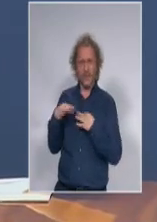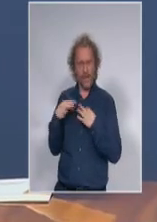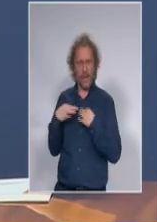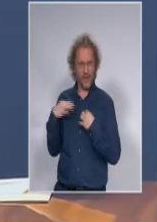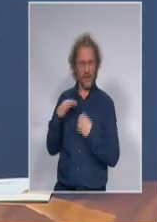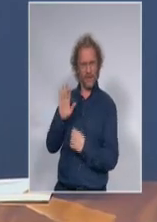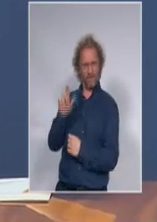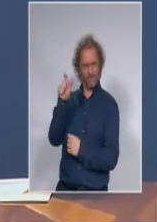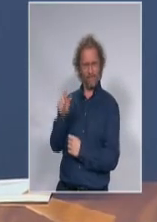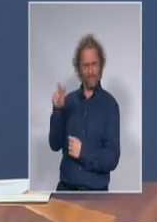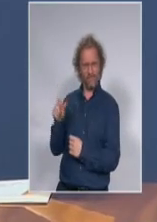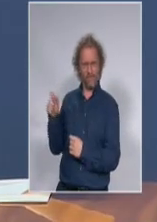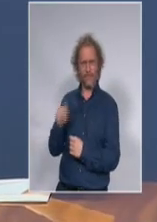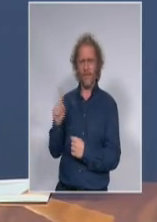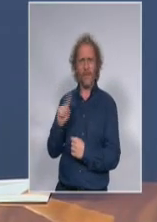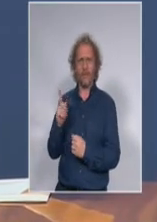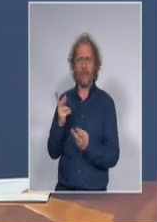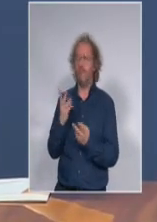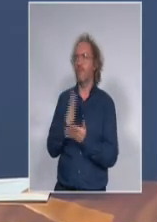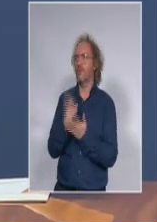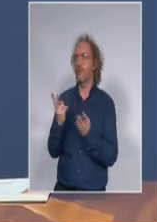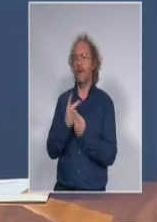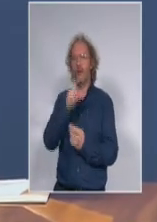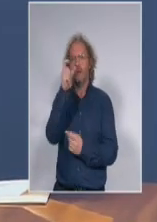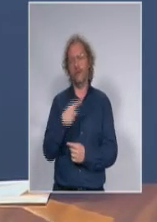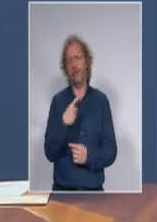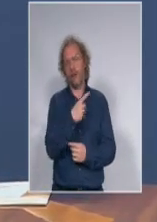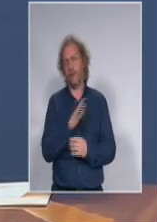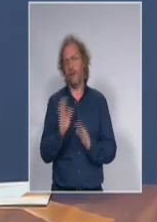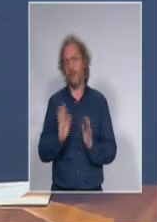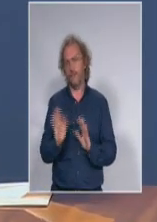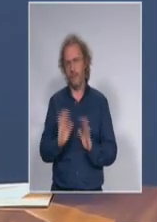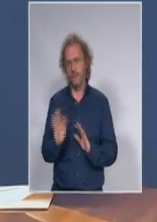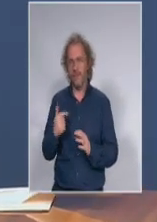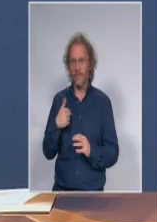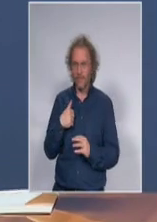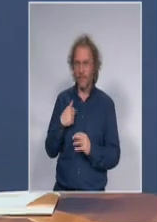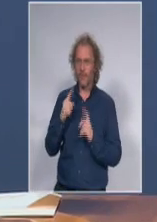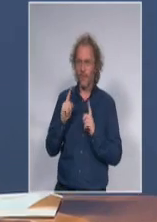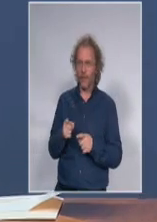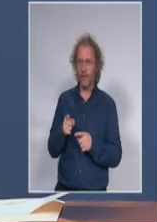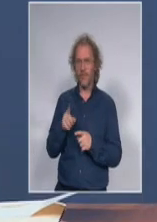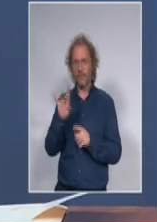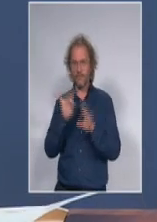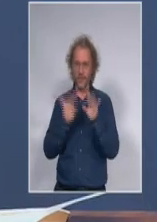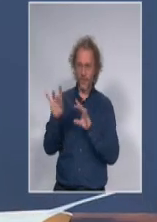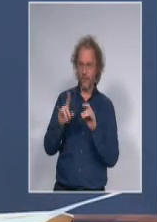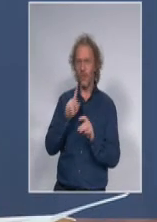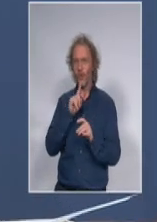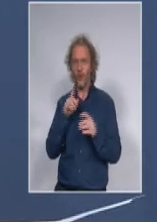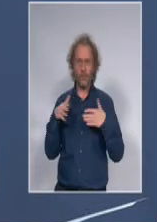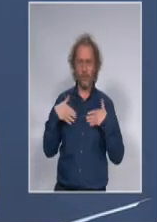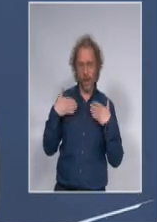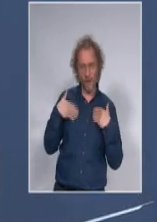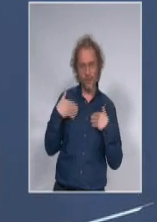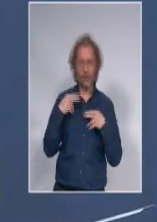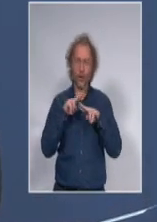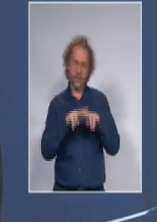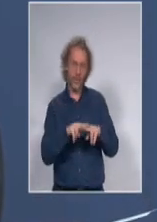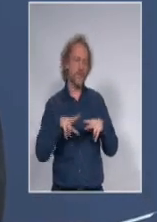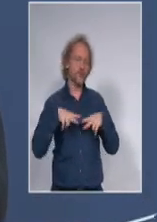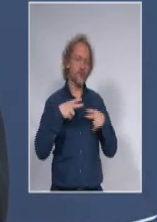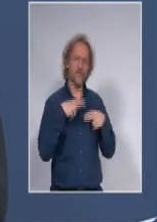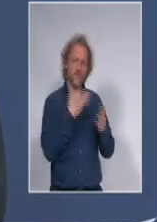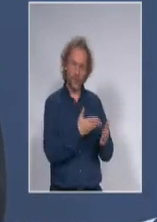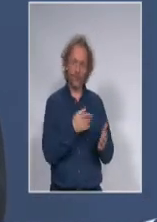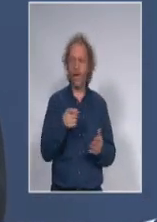Italijani na severu, dakle da isključujemo respirator i da biramo ko je mlađi pa da ga ostavljamo u životu i da se borimo za njegov život, jer